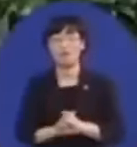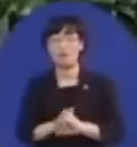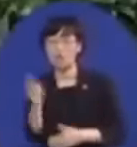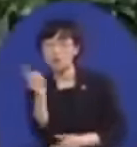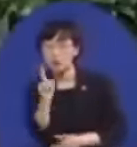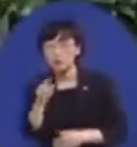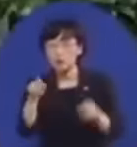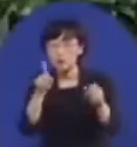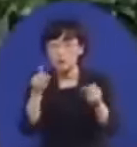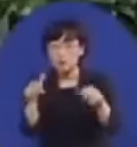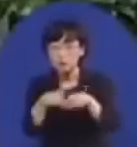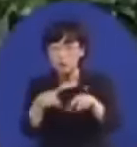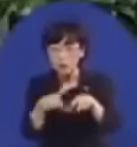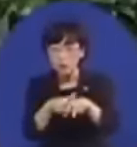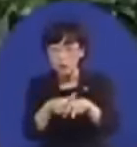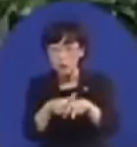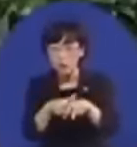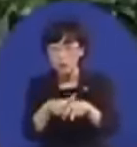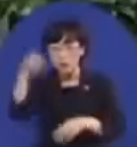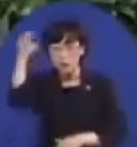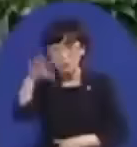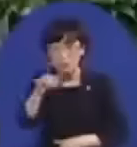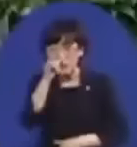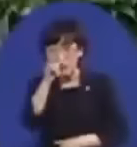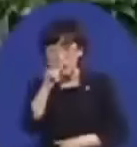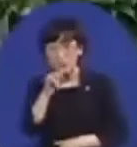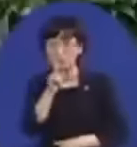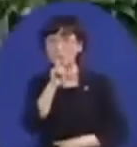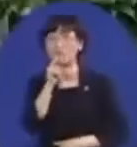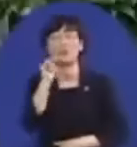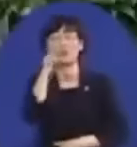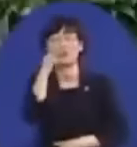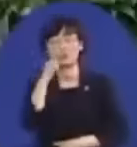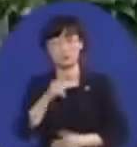어떤 종교라도 다 빛이 있다고 말할 수는 없습니다.